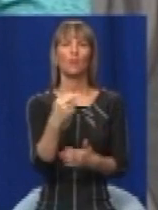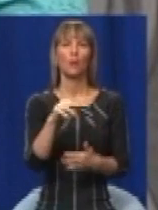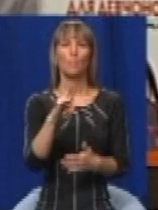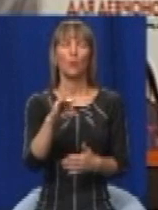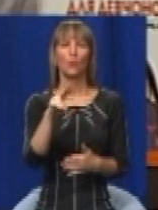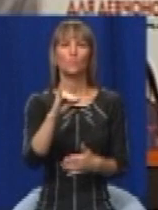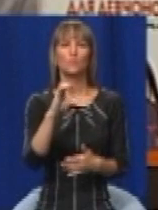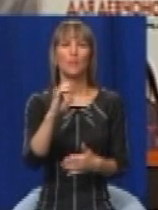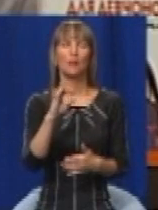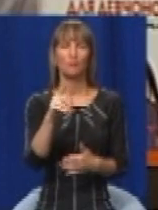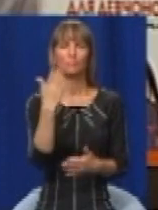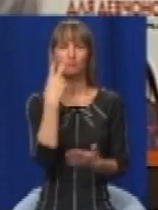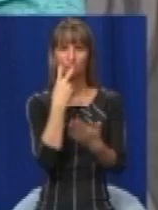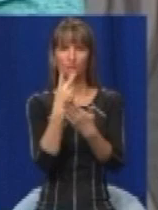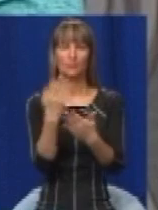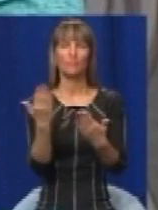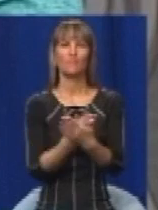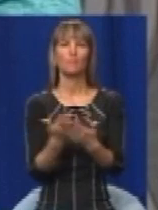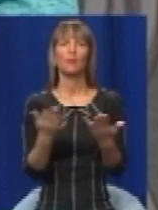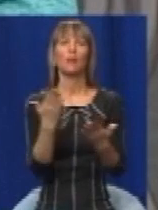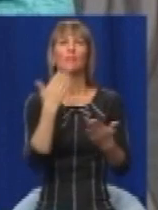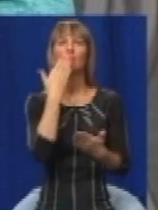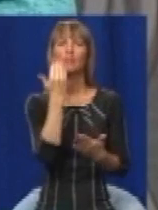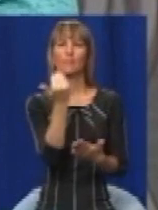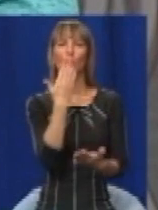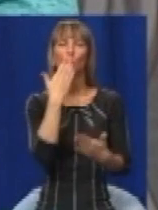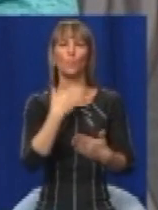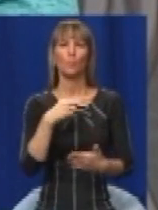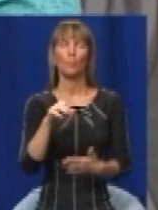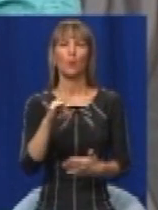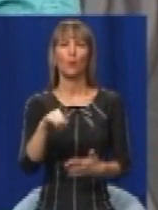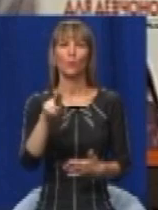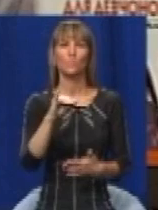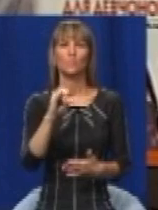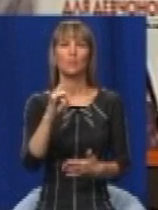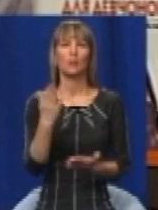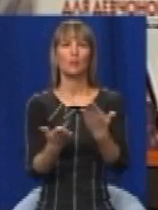дивишся, напевно, фільми якісь. Які твої улюблені продюсери, якщо тобі вони відомі?